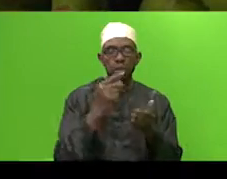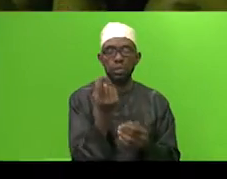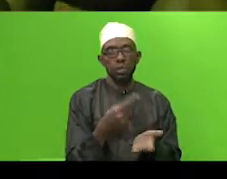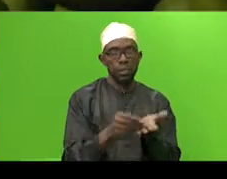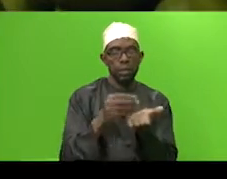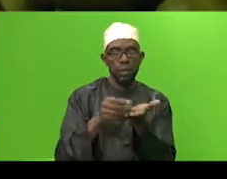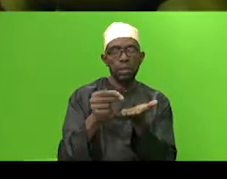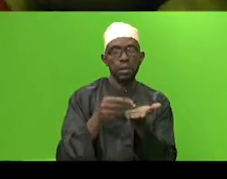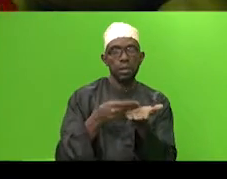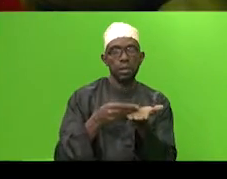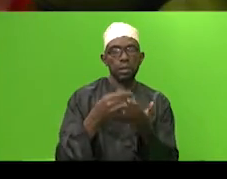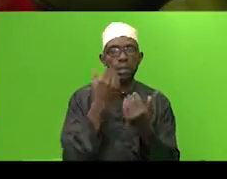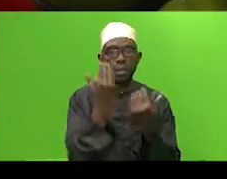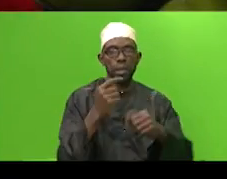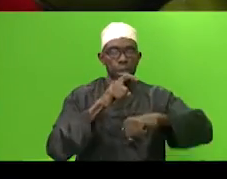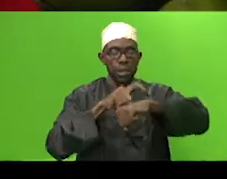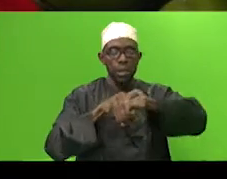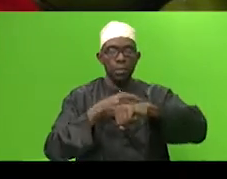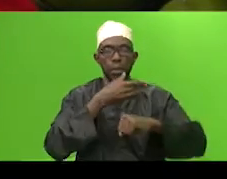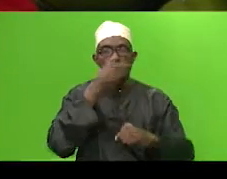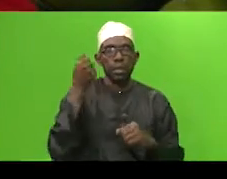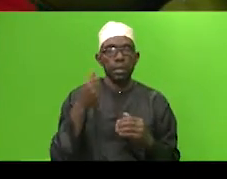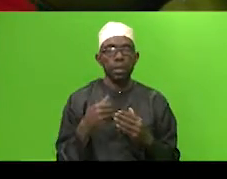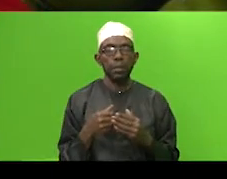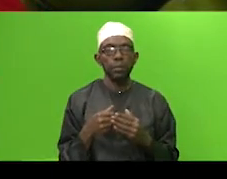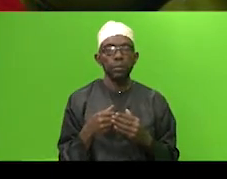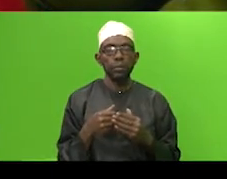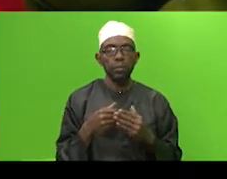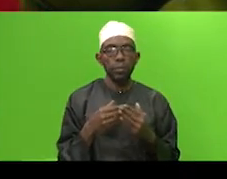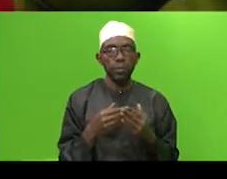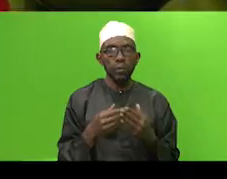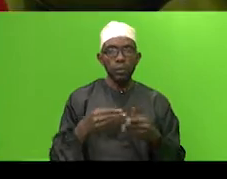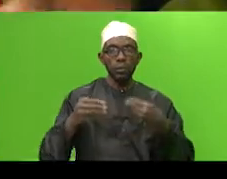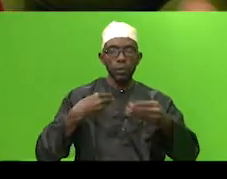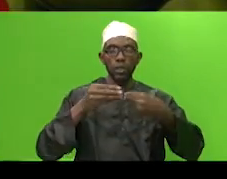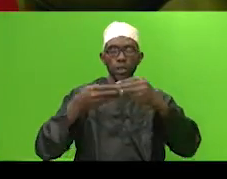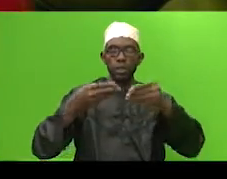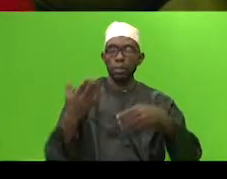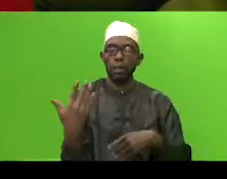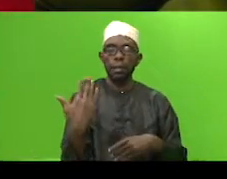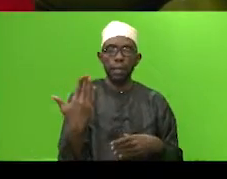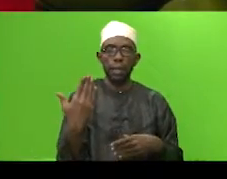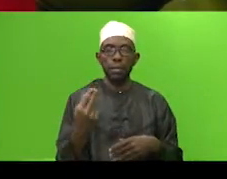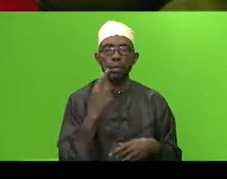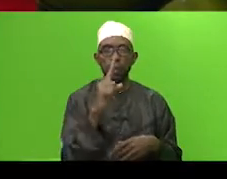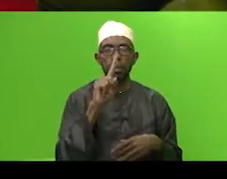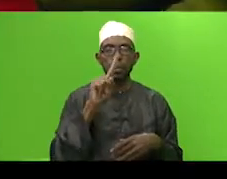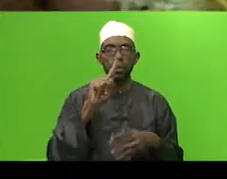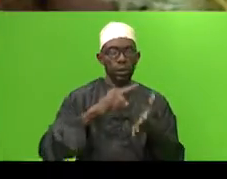Sasa tunaona wakati huo ilikuwa afadhali. Polythene paper ilikuwa kuna zingine za shilingi 1